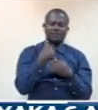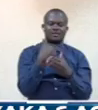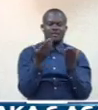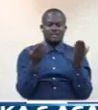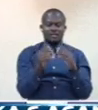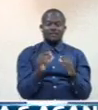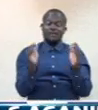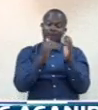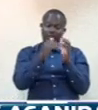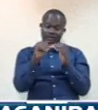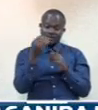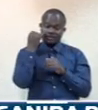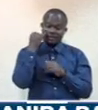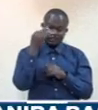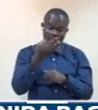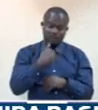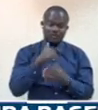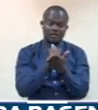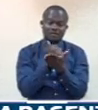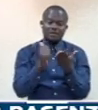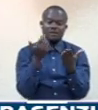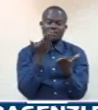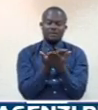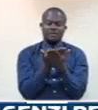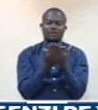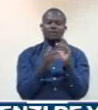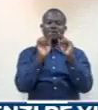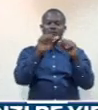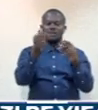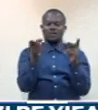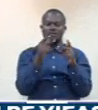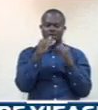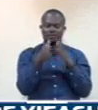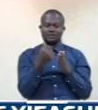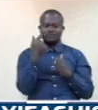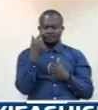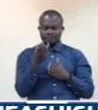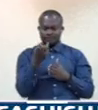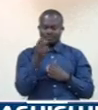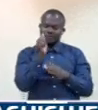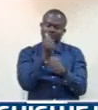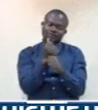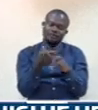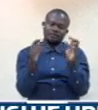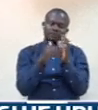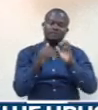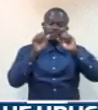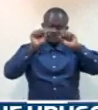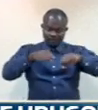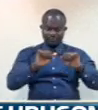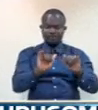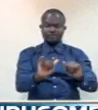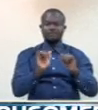byangombwa cyangwa ikindi niyo waba ufite ibyangombwa bigusaba no kujyaho hose niba ari urugendo washobora kugenda nyamara bishoboka